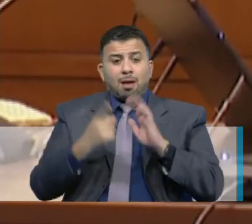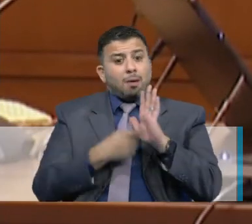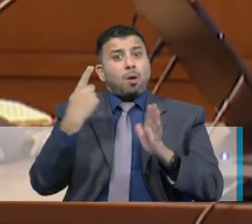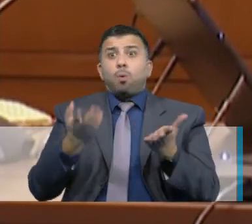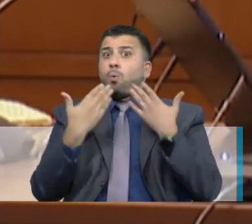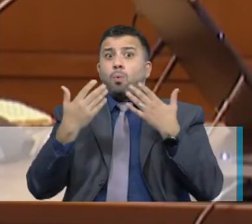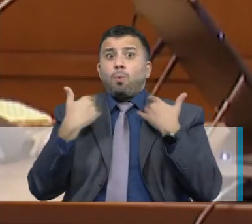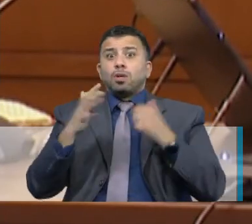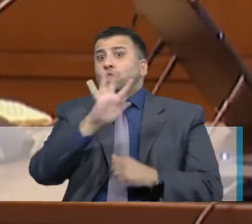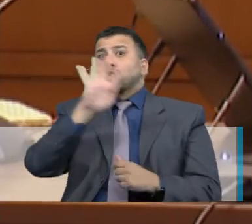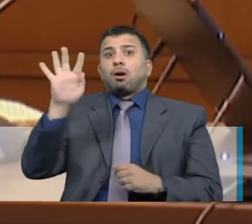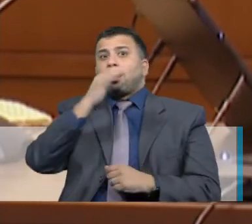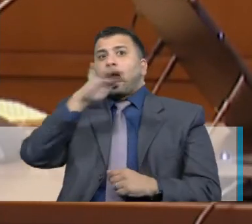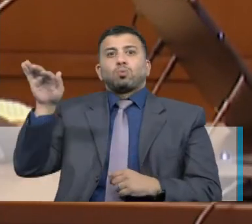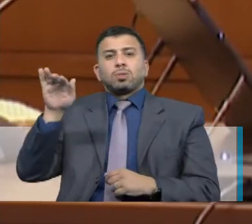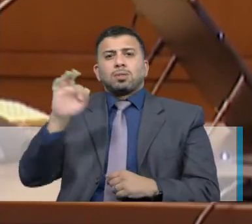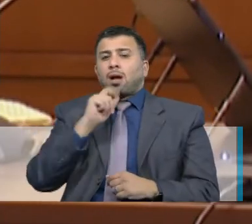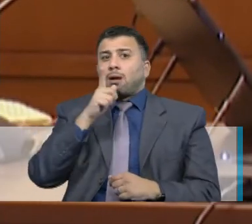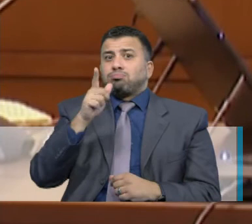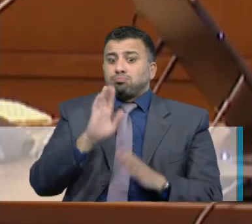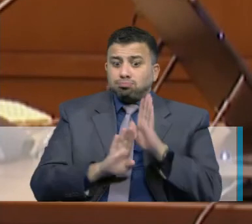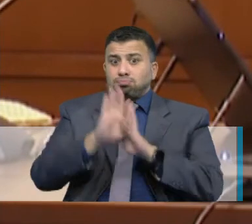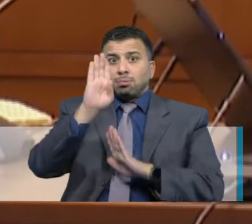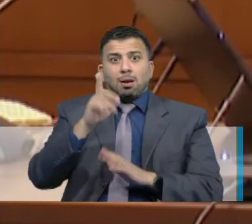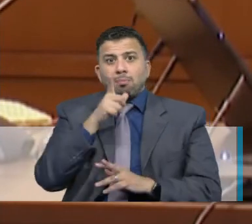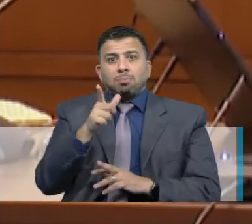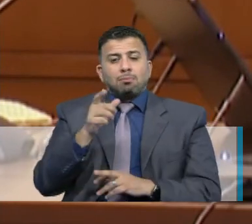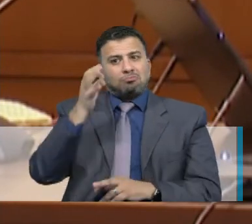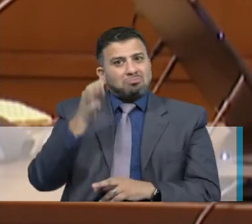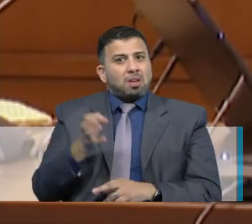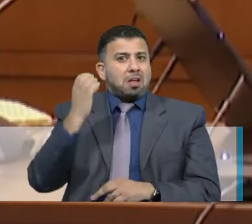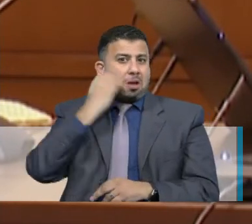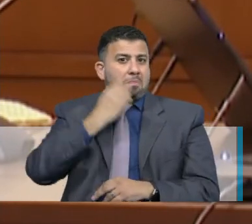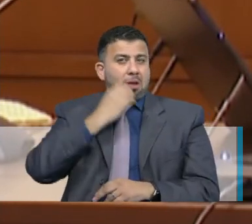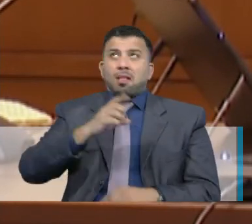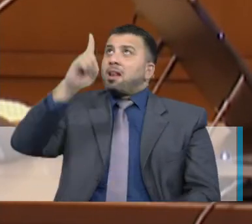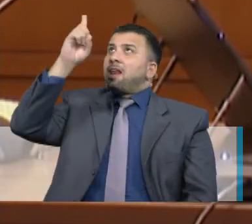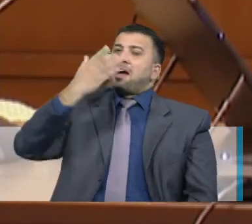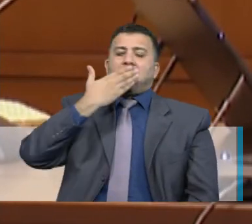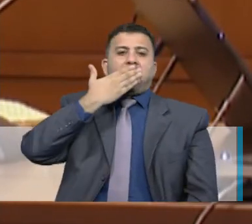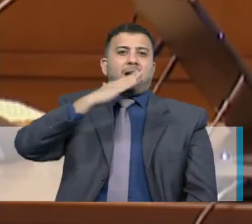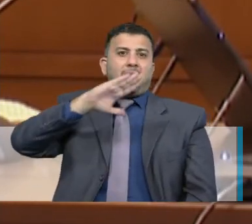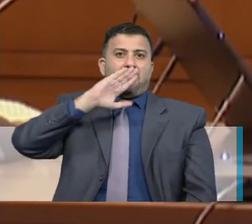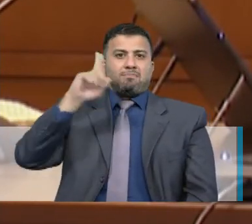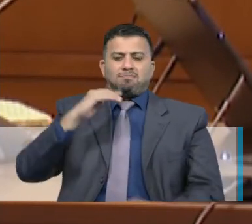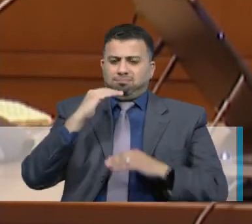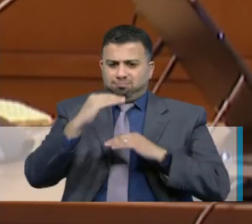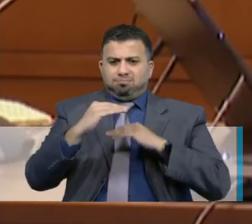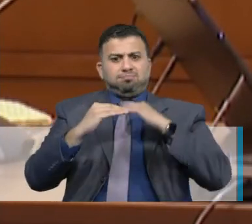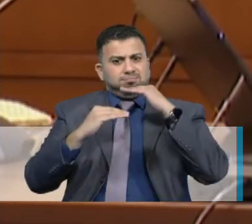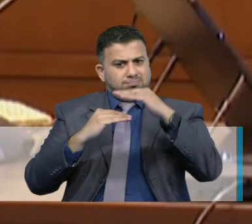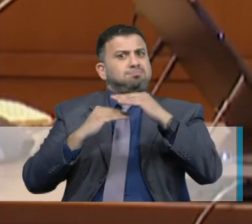في منطقة الشرق الأوسط يؤكد على أن الإمارات ولله الحمد تمضي بخطى